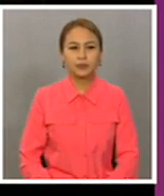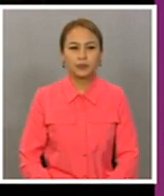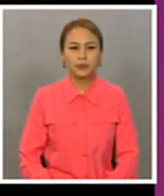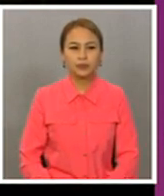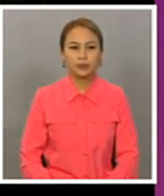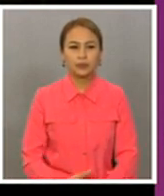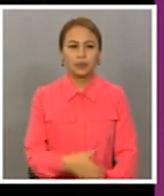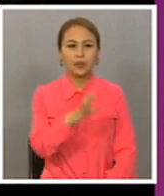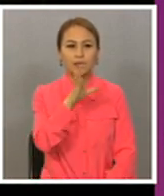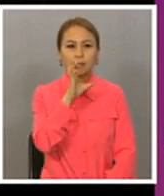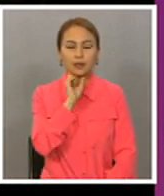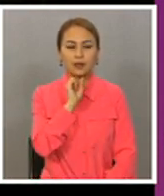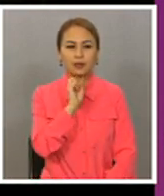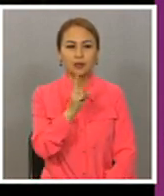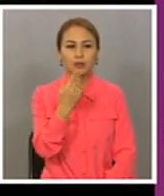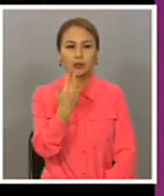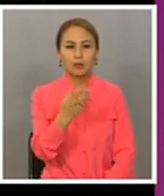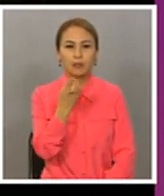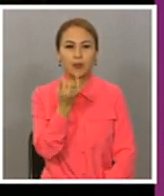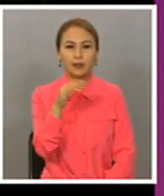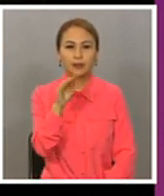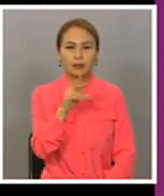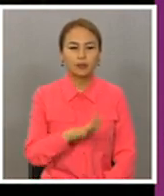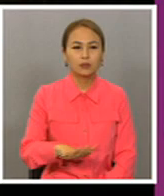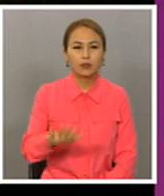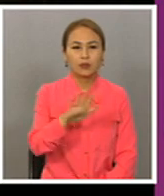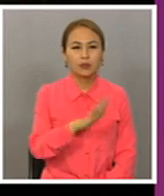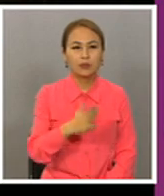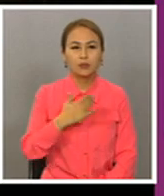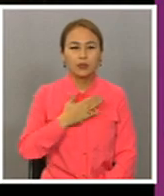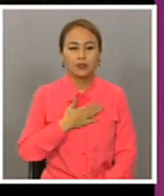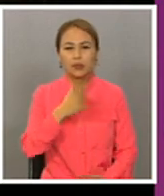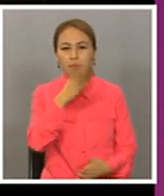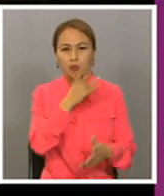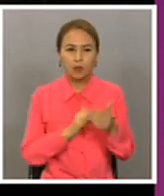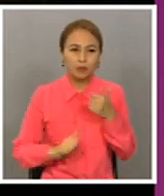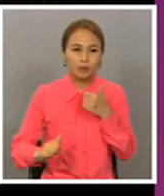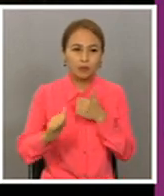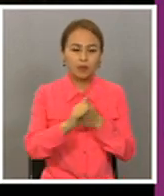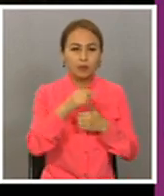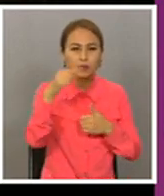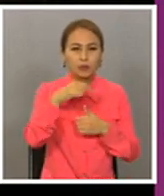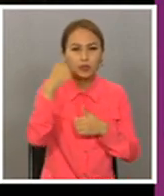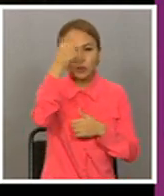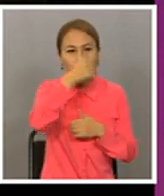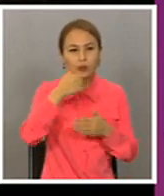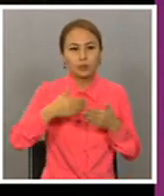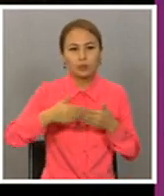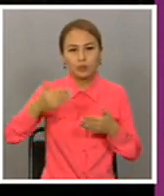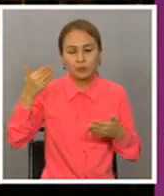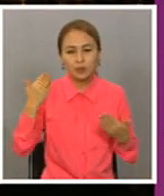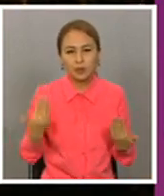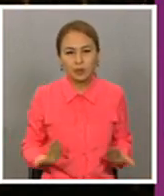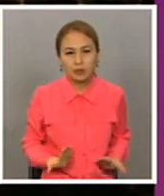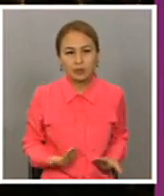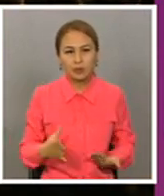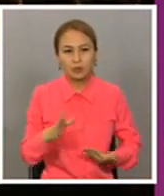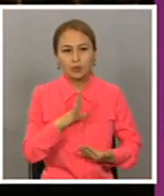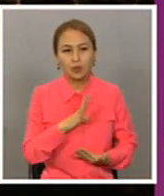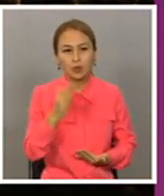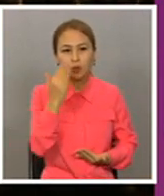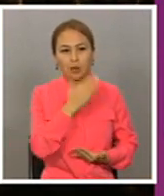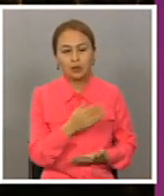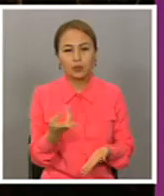Сақ тайпалары байтақ даланы біздің дәуірімізден 1000 жыл бұрын мекендеді. Олардың